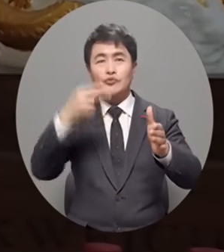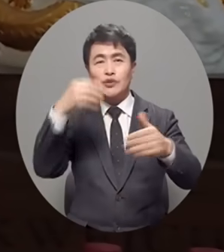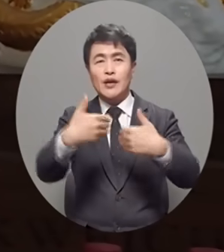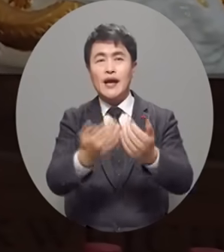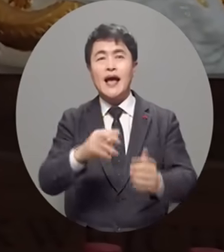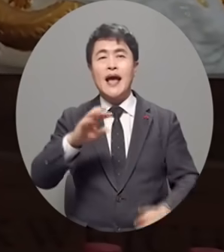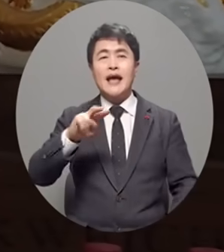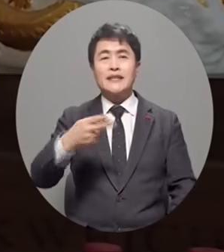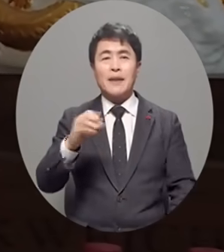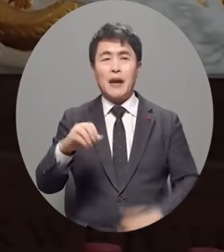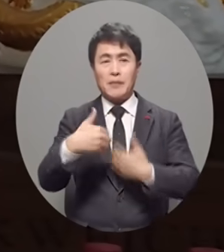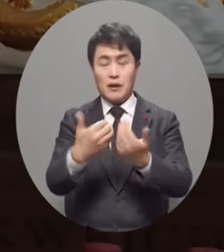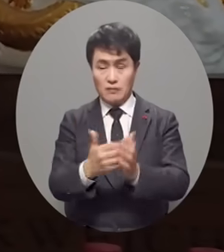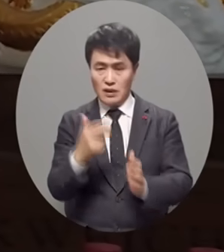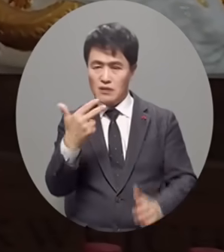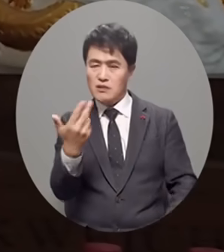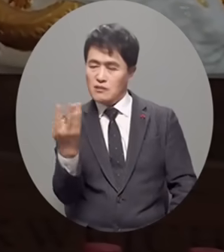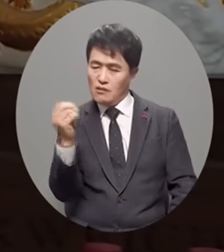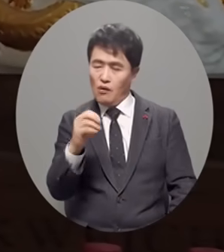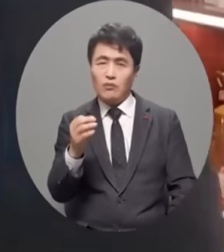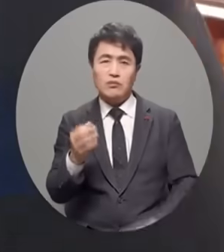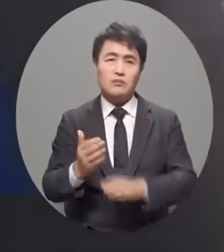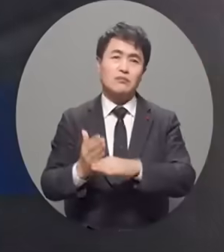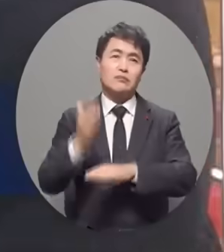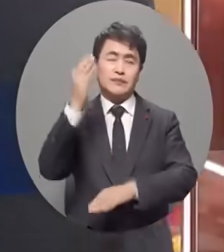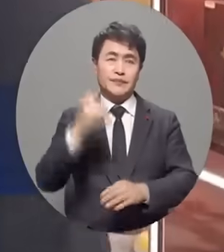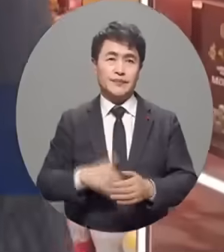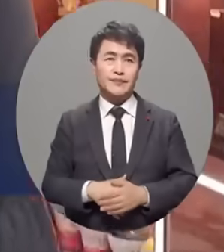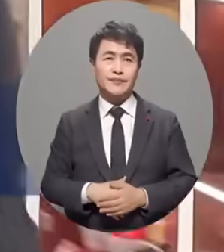위안, 7억 원이 넘습니다.